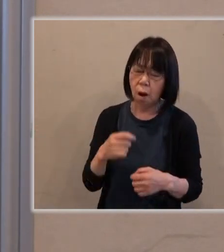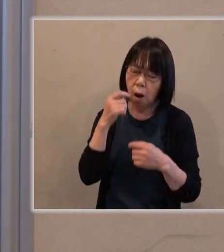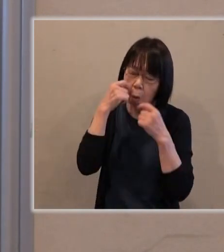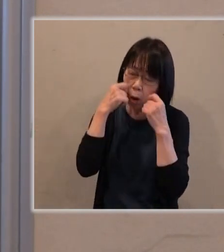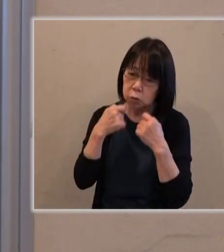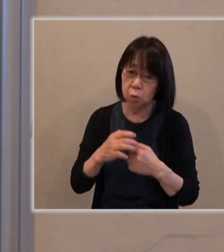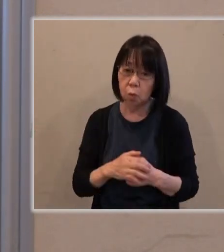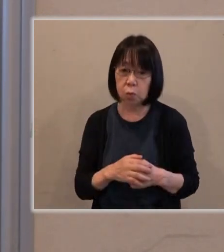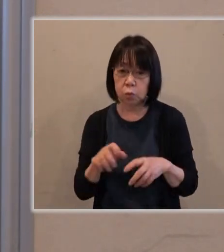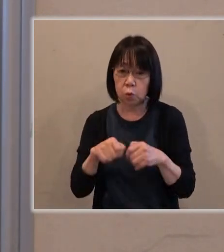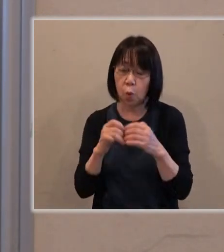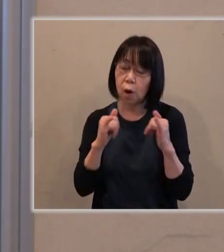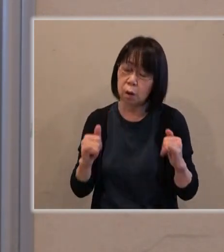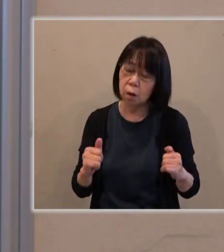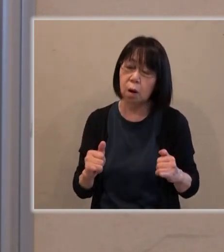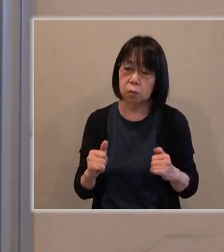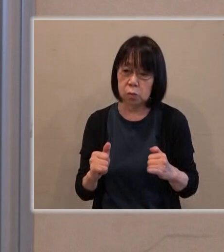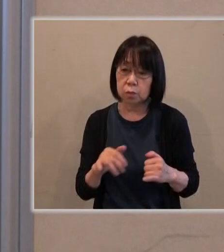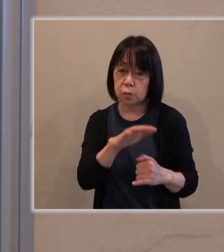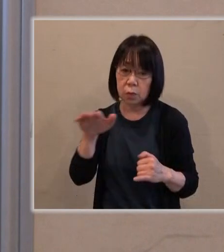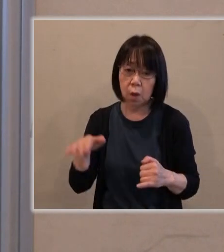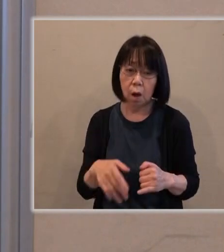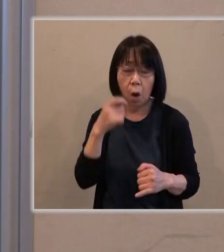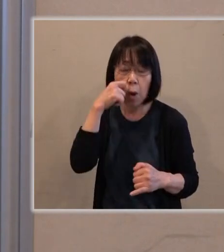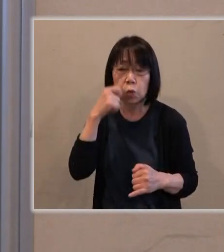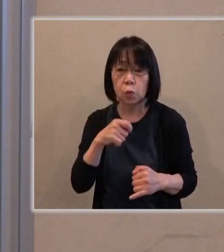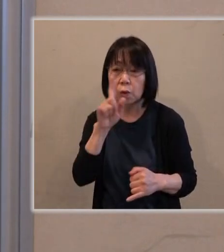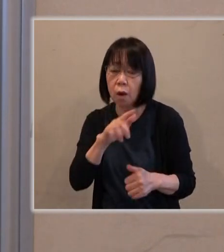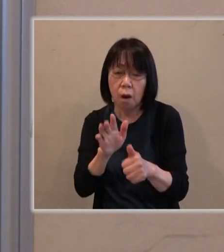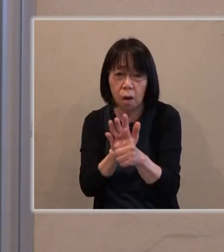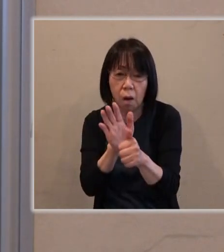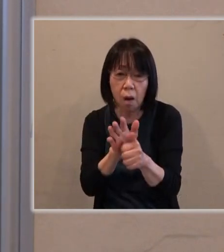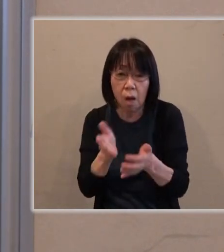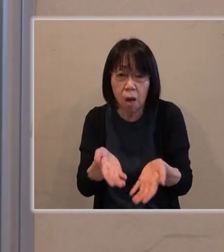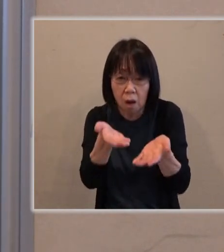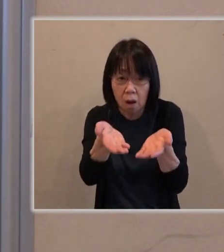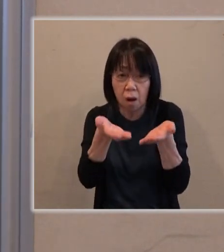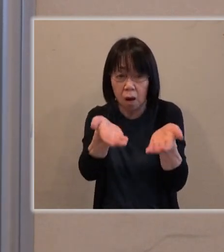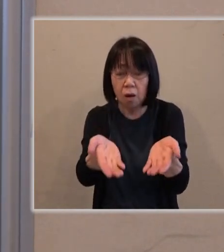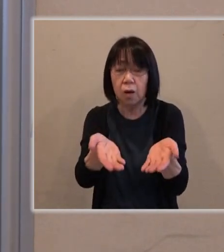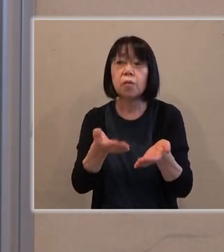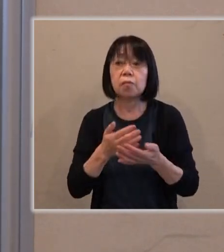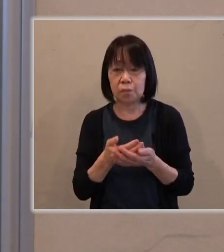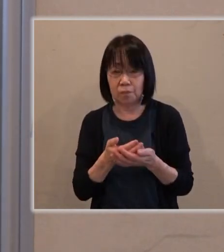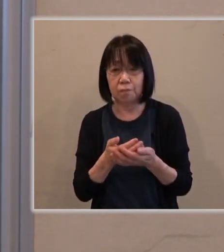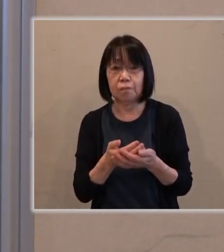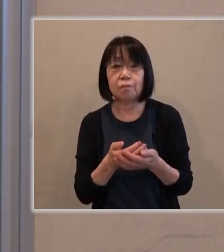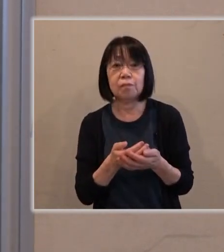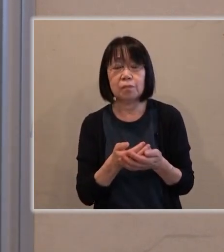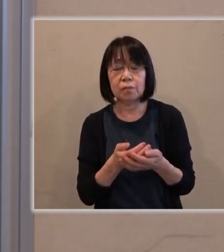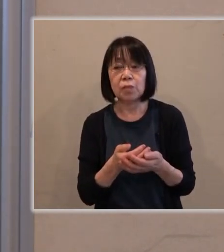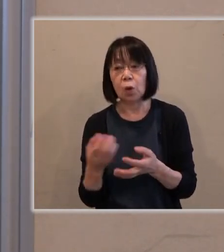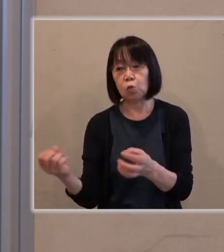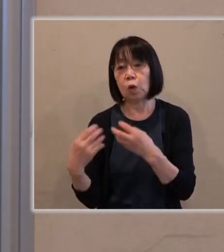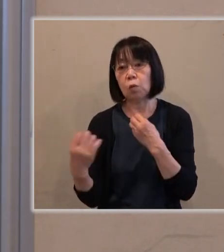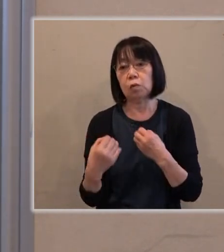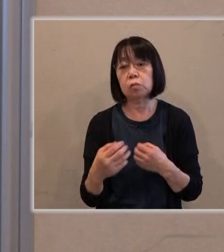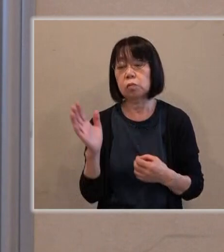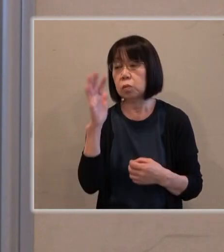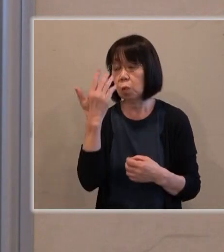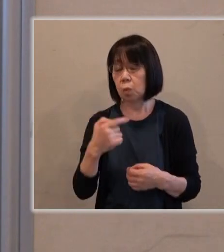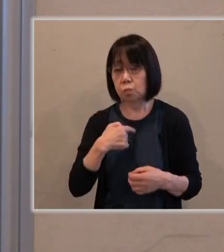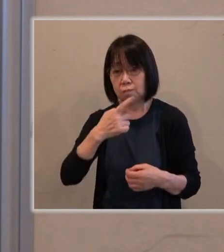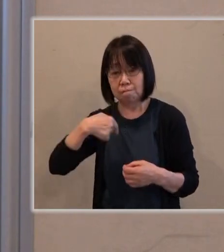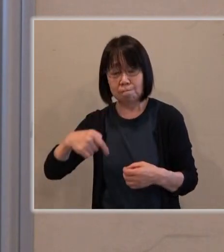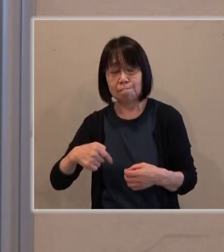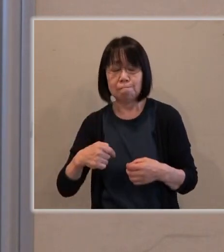からなんかしてあげなければいけない、そう言ってくれるんですけど、もうパラのスポーツ選手見てもかわいそうじゃないですよね、か